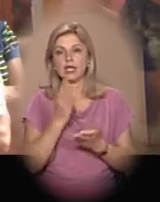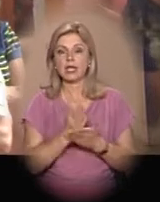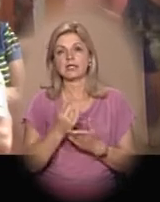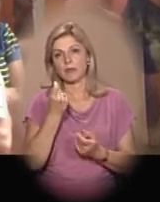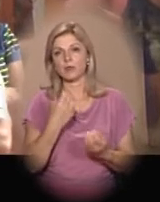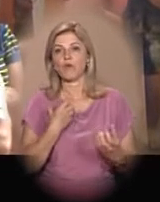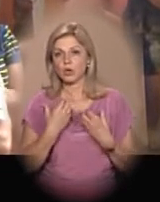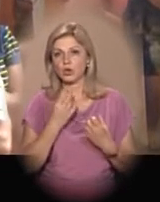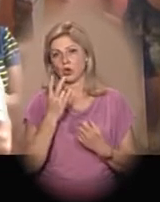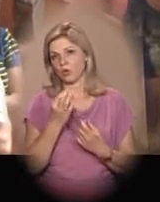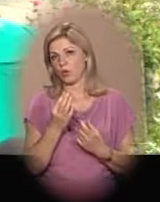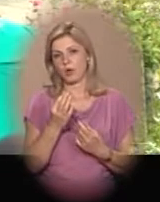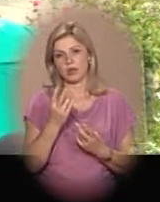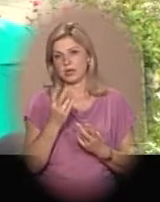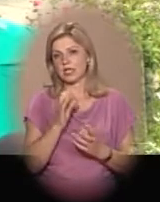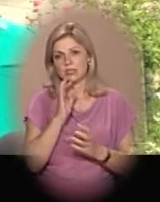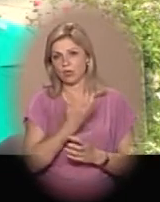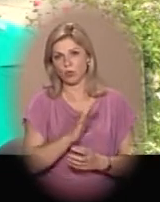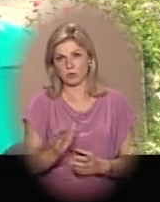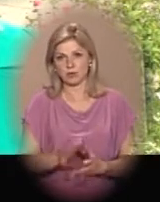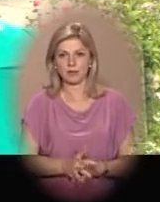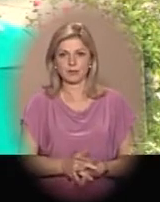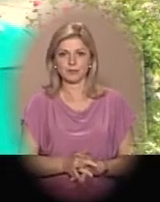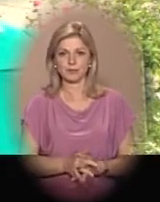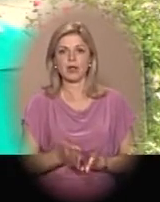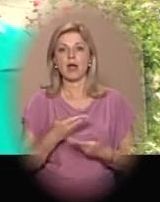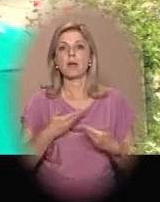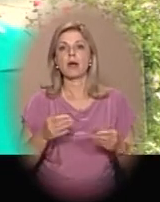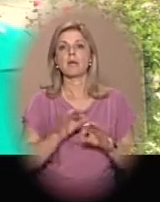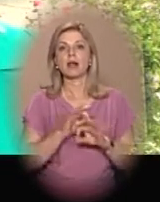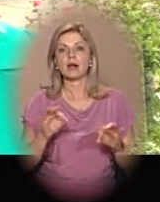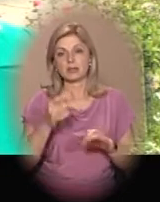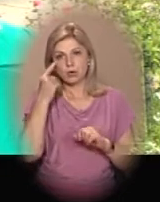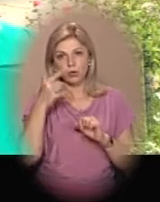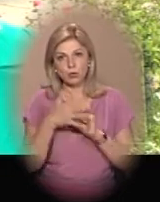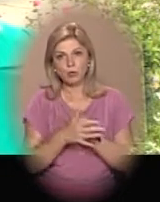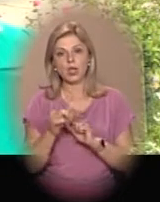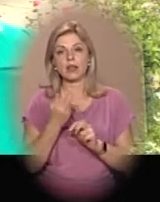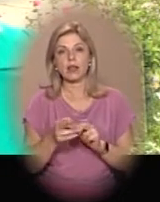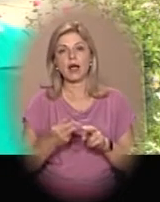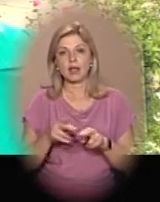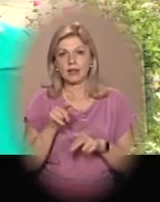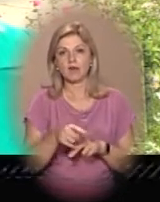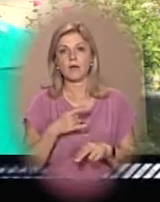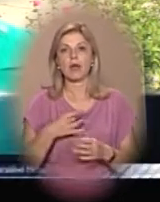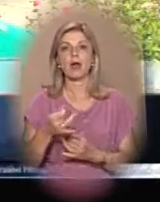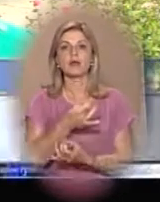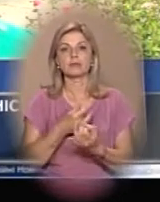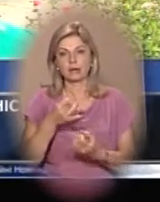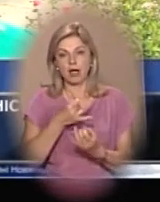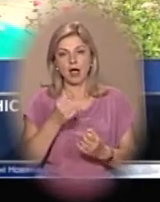але вони незначні. Люди ще не розуміють, для того ми і проводимо в кожній сільській раді